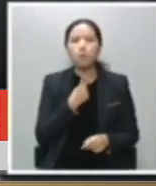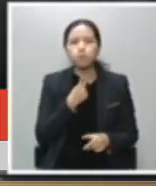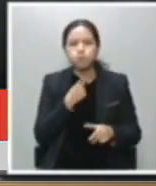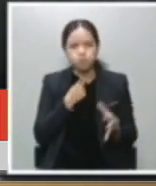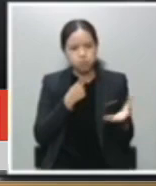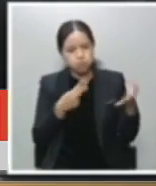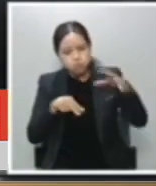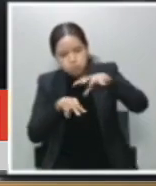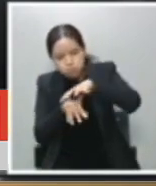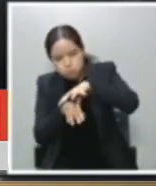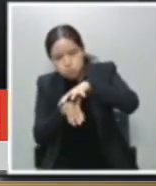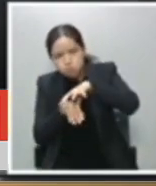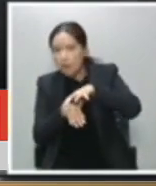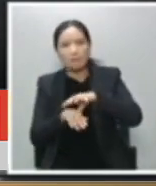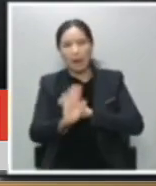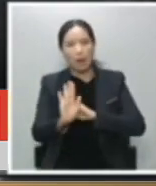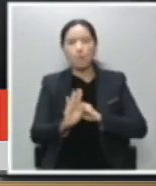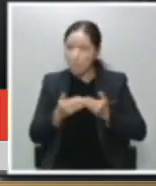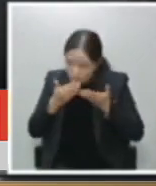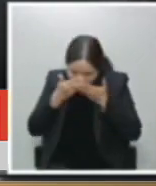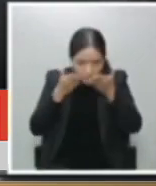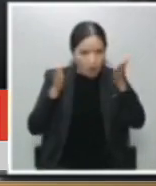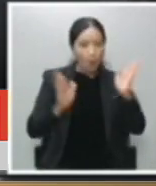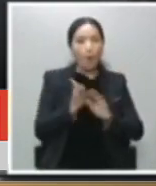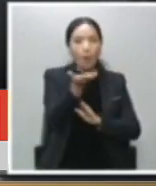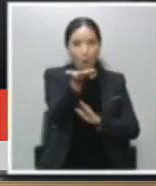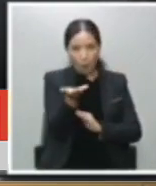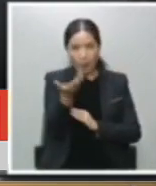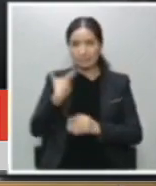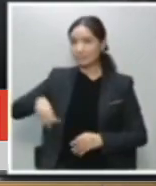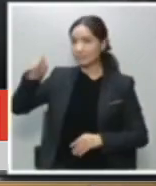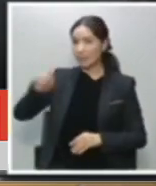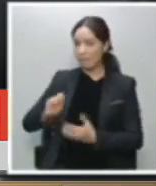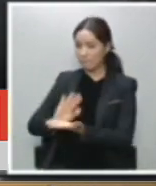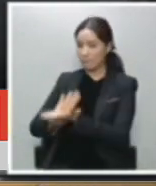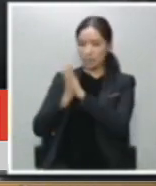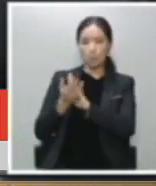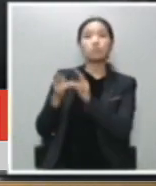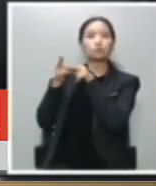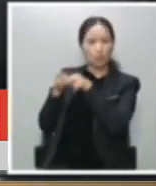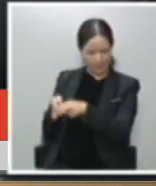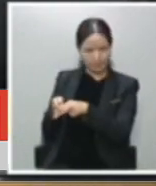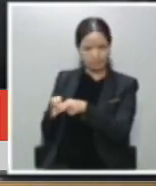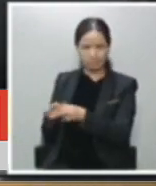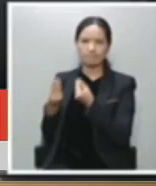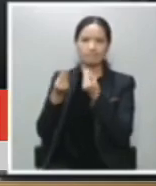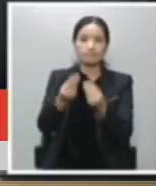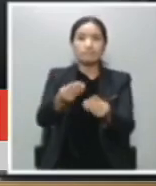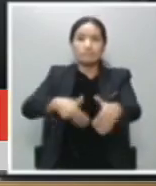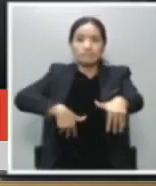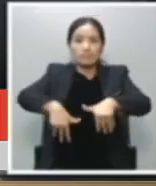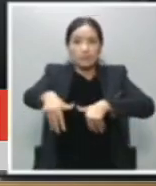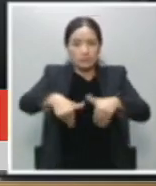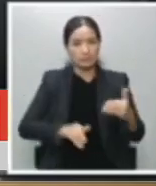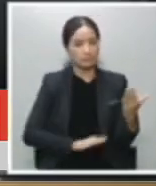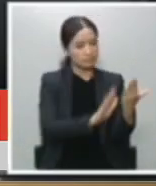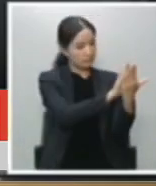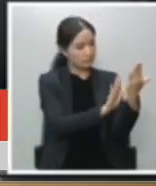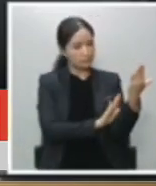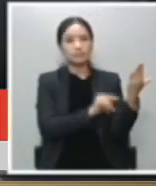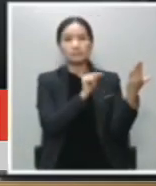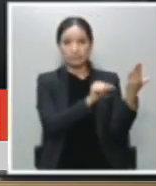ไปอีกผมขอเรียกร้องให้ศาลปฏิรูปตนเองเพื่อประชาชนประเทศชา